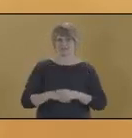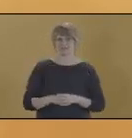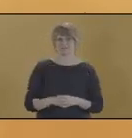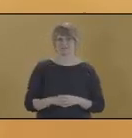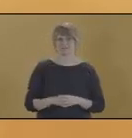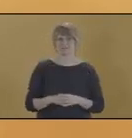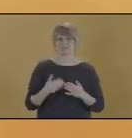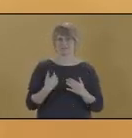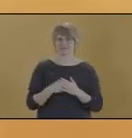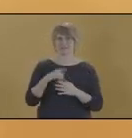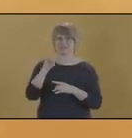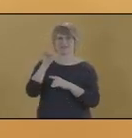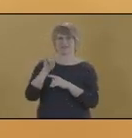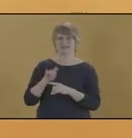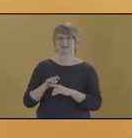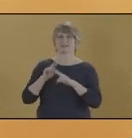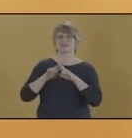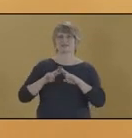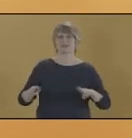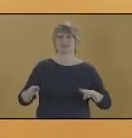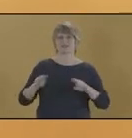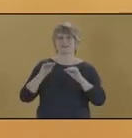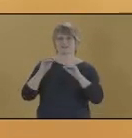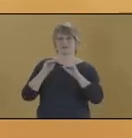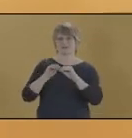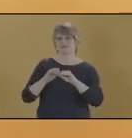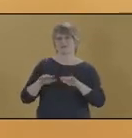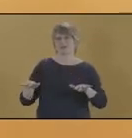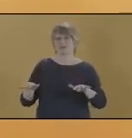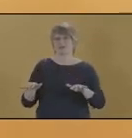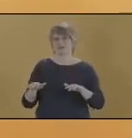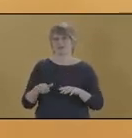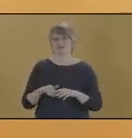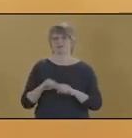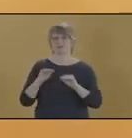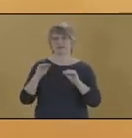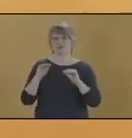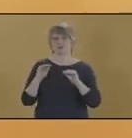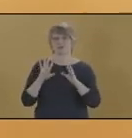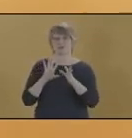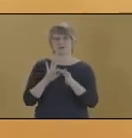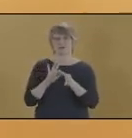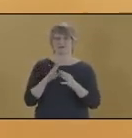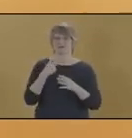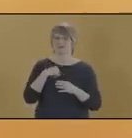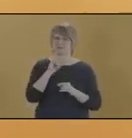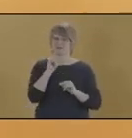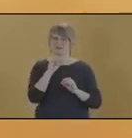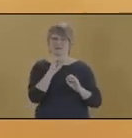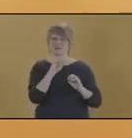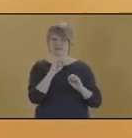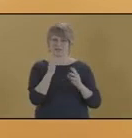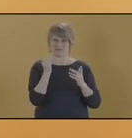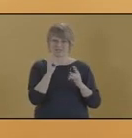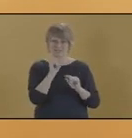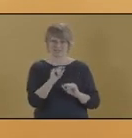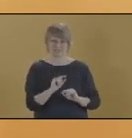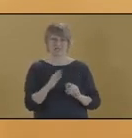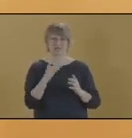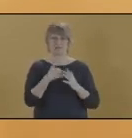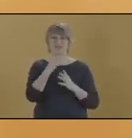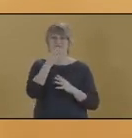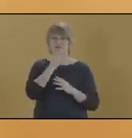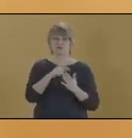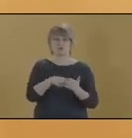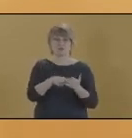auf die digitale Friedenspädagogik eingehen. Ich habe es ja schon so ein bisschen erklärt, was es bedeutet. Wir wollen eben Aufmerksamkeit schaffen für